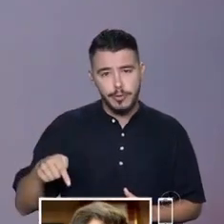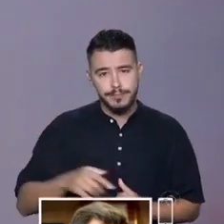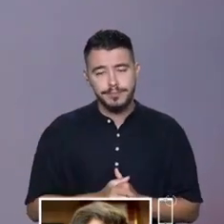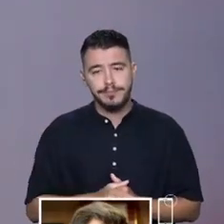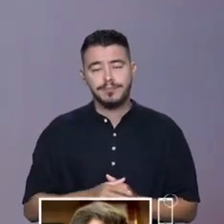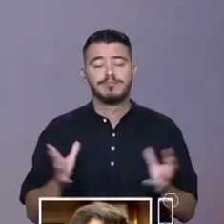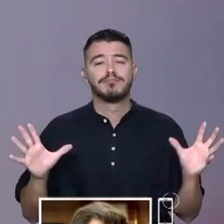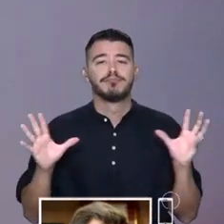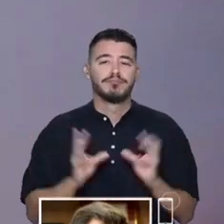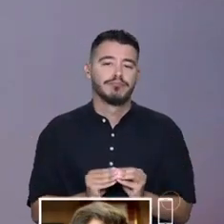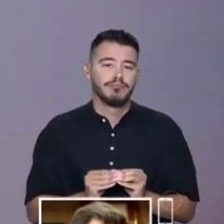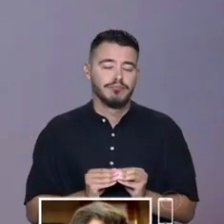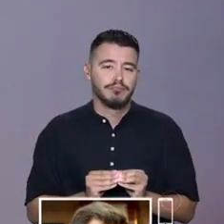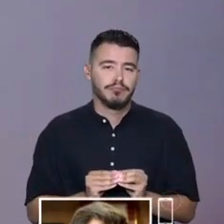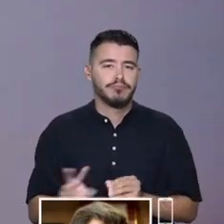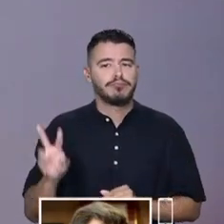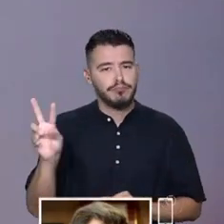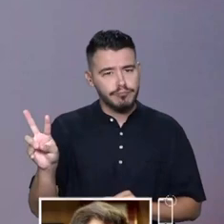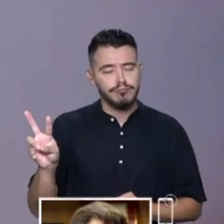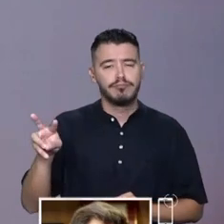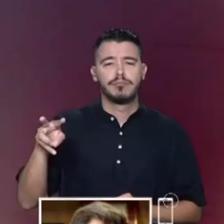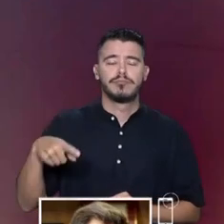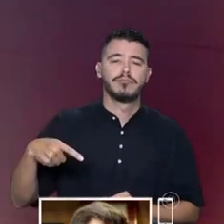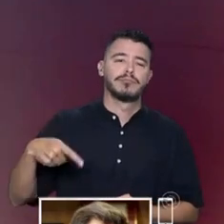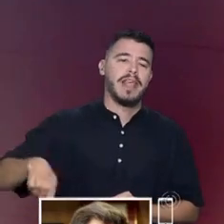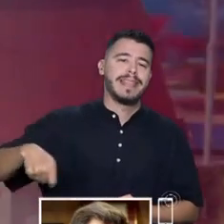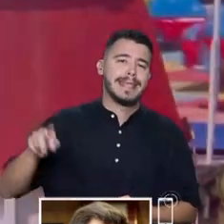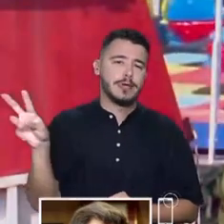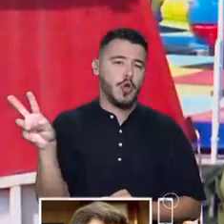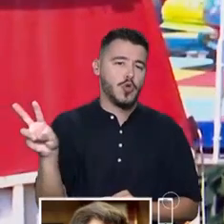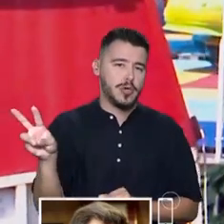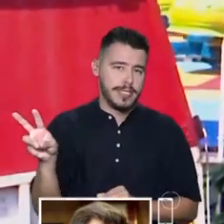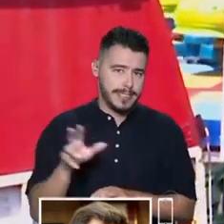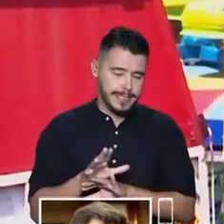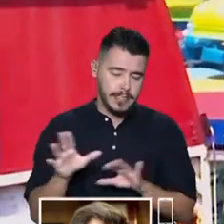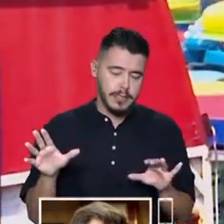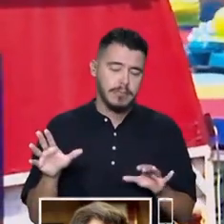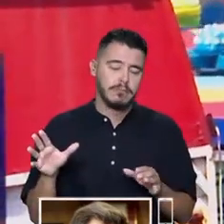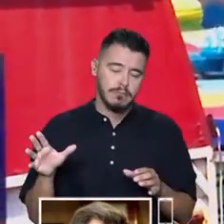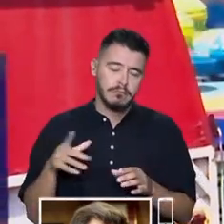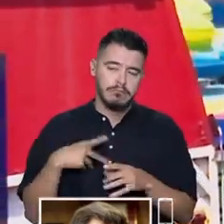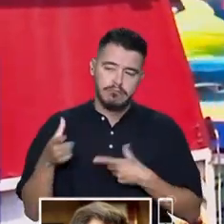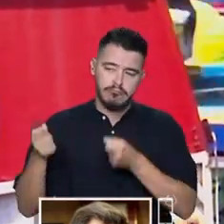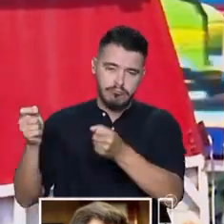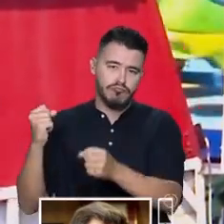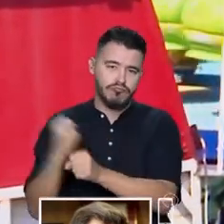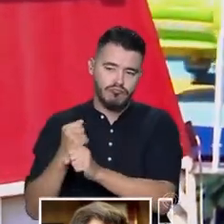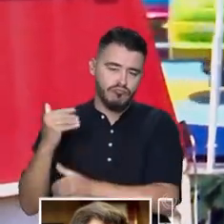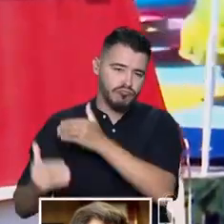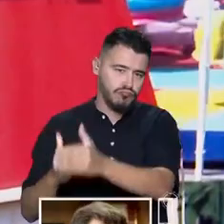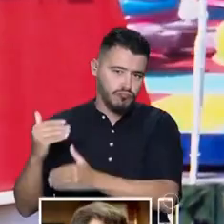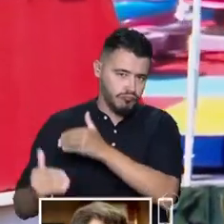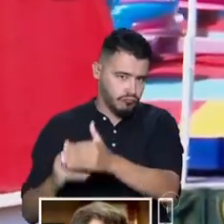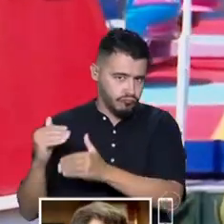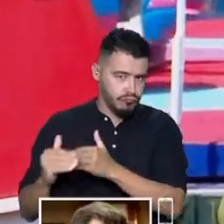χειρισμό της υποθέσεως τον είχαν δύο εξαιρετικοί συνάδελφοι και τον έχουν ακόμη. Και εμένα μου κάνουν την τιμή να είμαι ο τρίτος δικηγόρος στην υπόθεση. Είναι ο